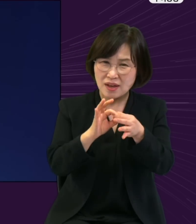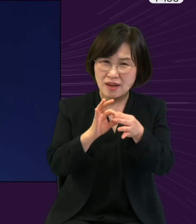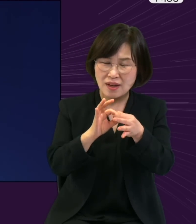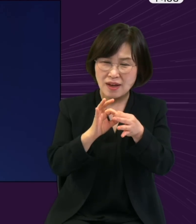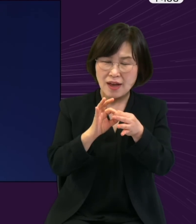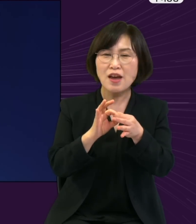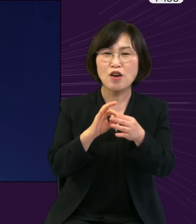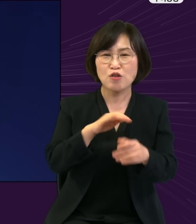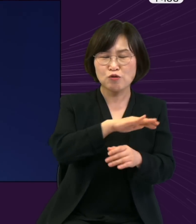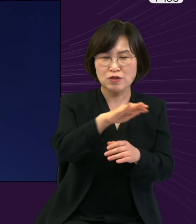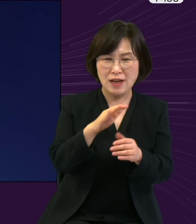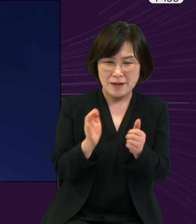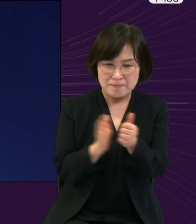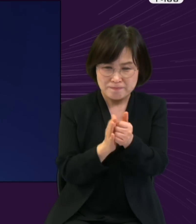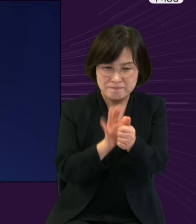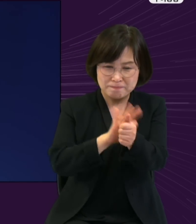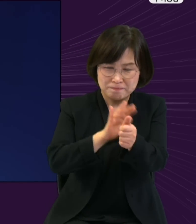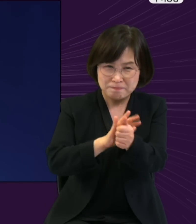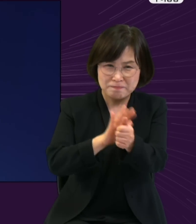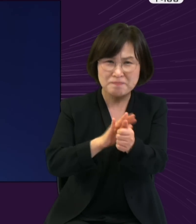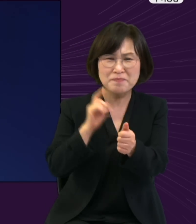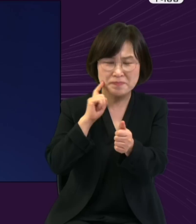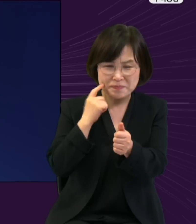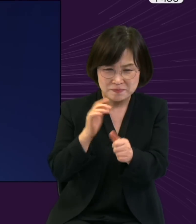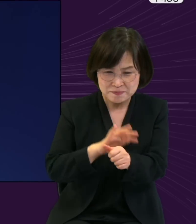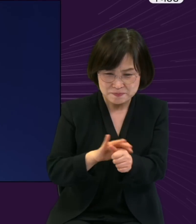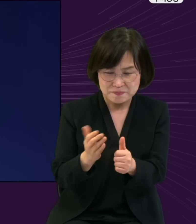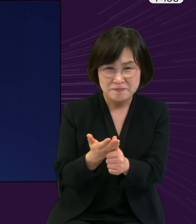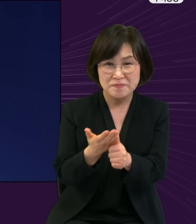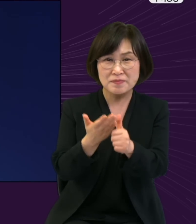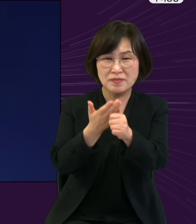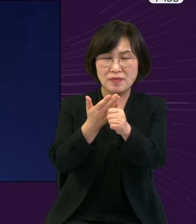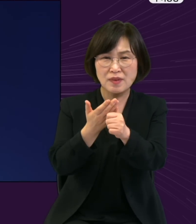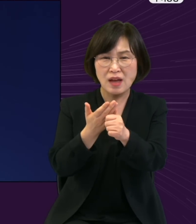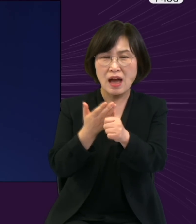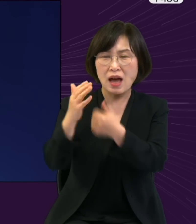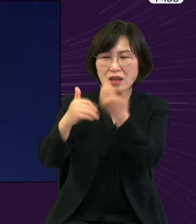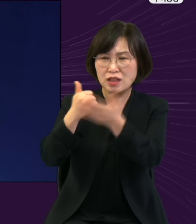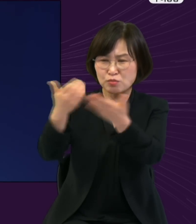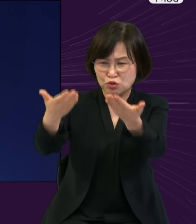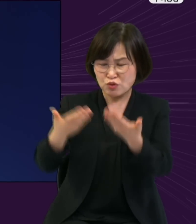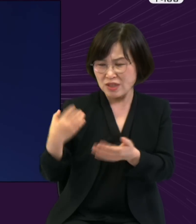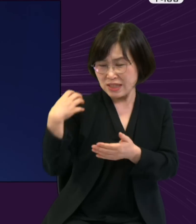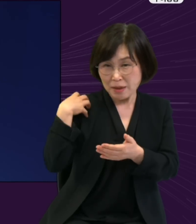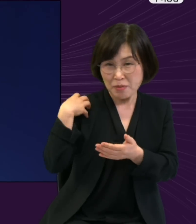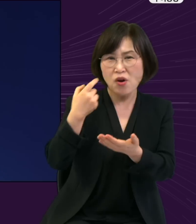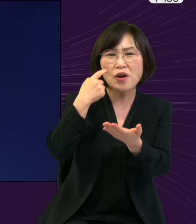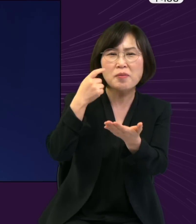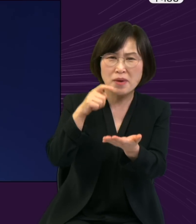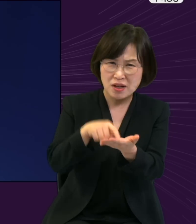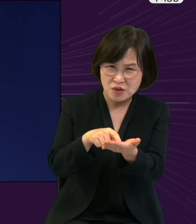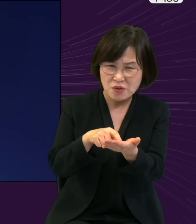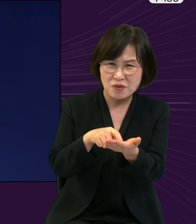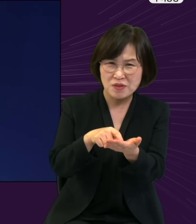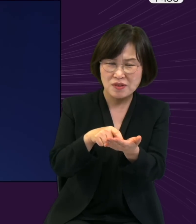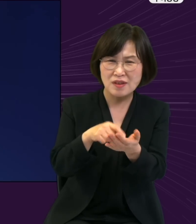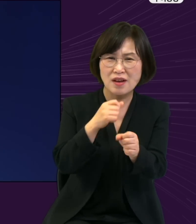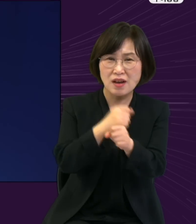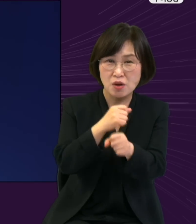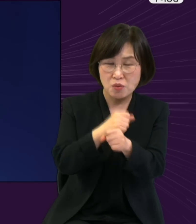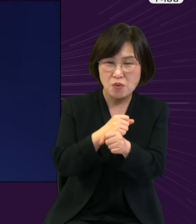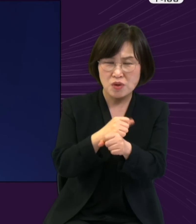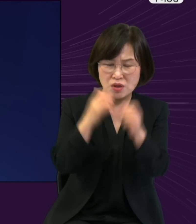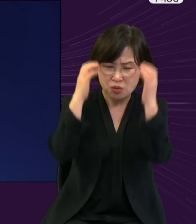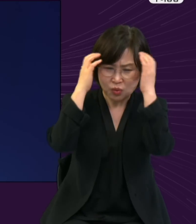다듬어지고 이 고난을 통해서 하나님이 주신 소명을 발견하기를 원하고, 우리가 이 고난을 통해서 또